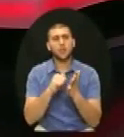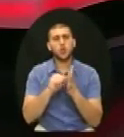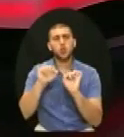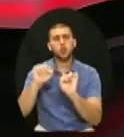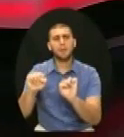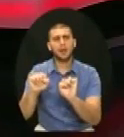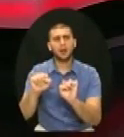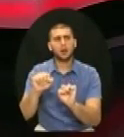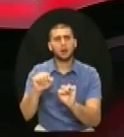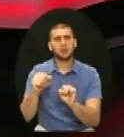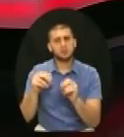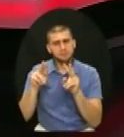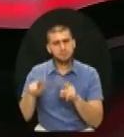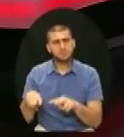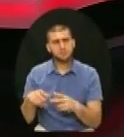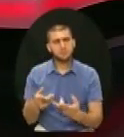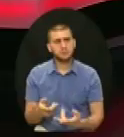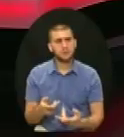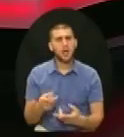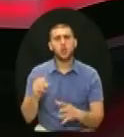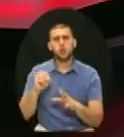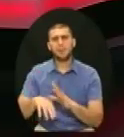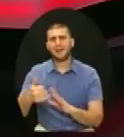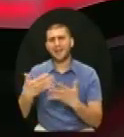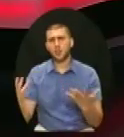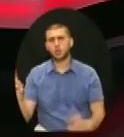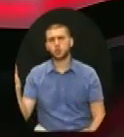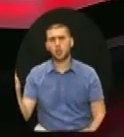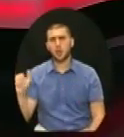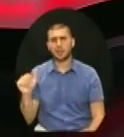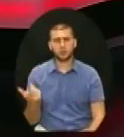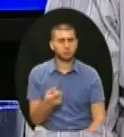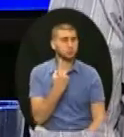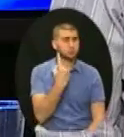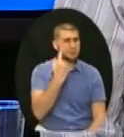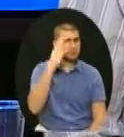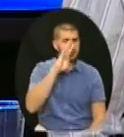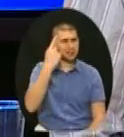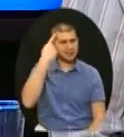שתומך ברור, בו באופן מובהק נתמך על ידי התורם הכי גדול שלו. בזה שהוא יזם את, או